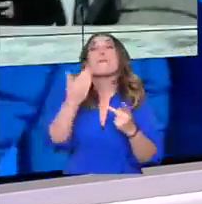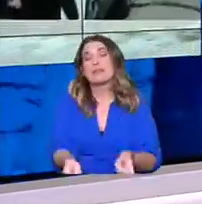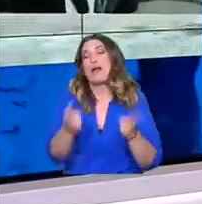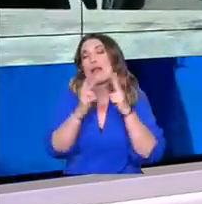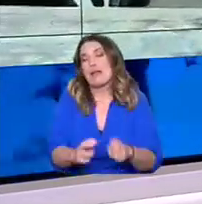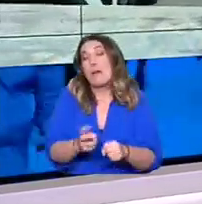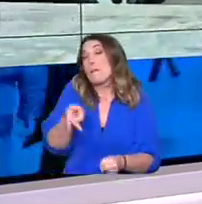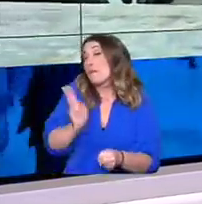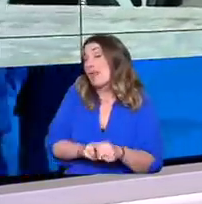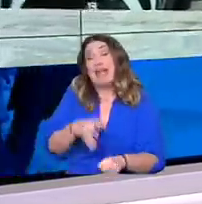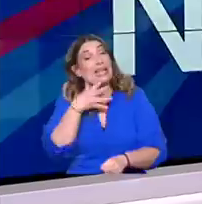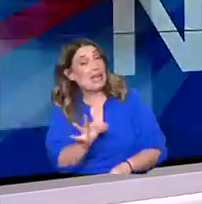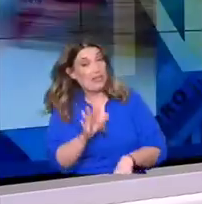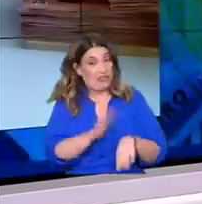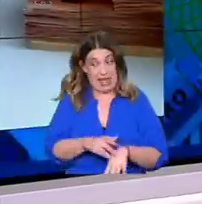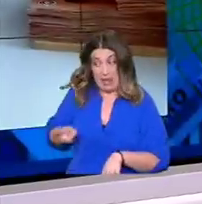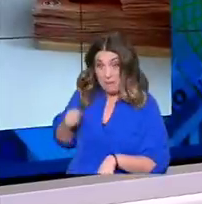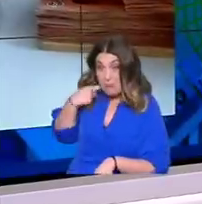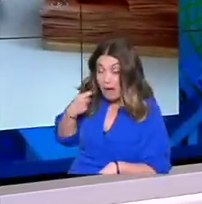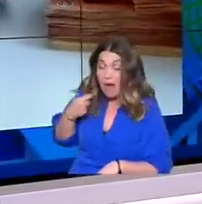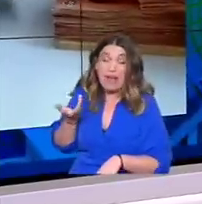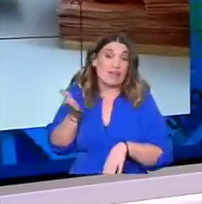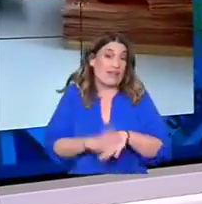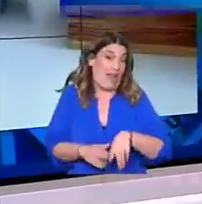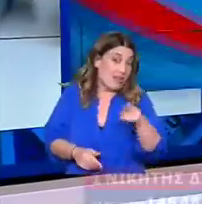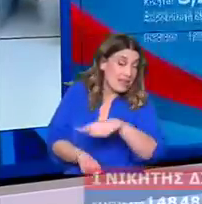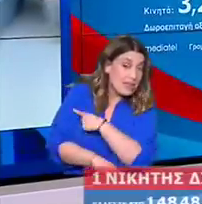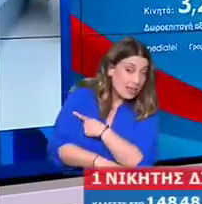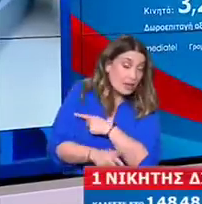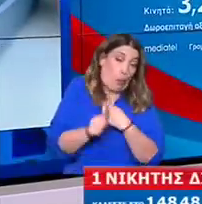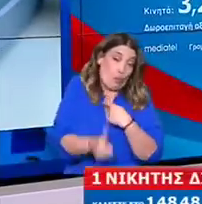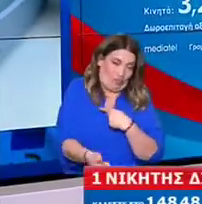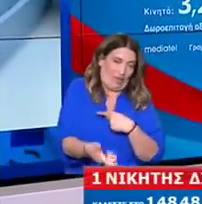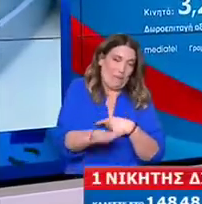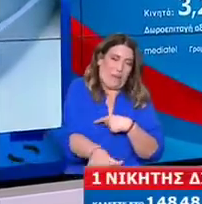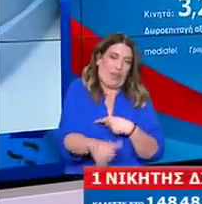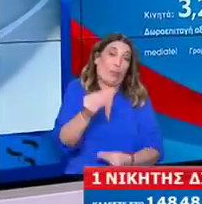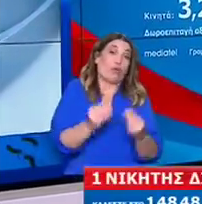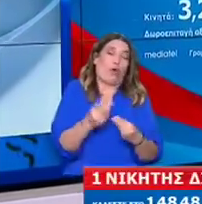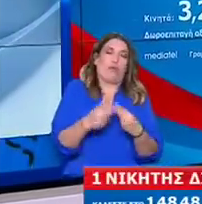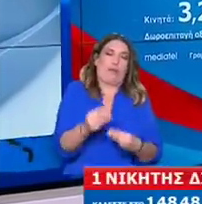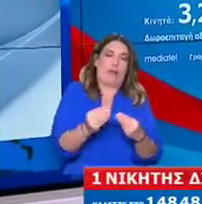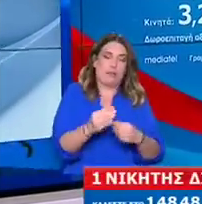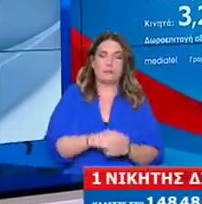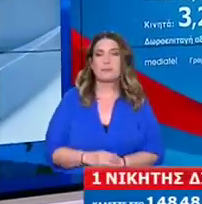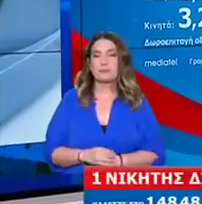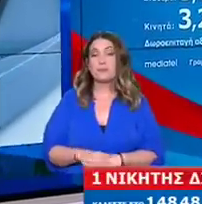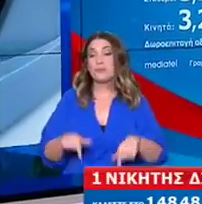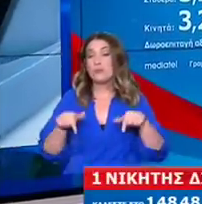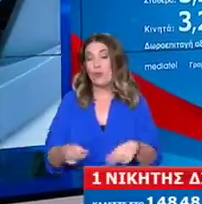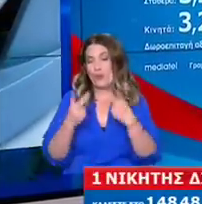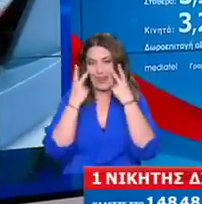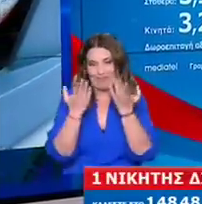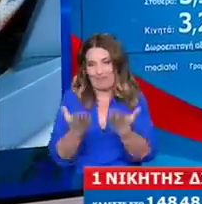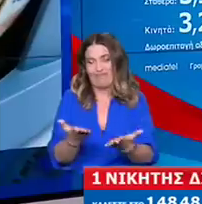ανάμεσα στον κύριο Κούγια και την κυρία Καρατζά, να θυμίσω ότι έχουμε ανοίξει διαγωνισμό πριν από περίπου 20 λεπτά, 25, με ένα μεγάλο δώρο